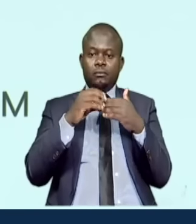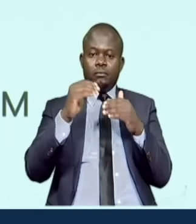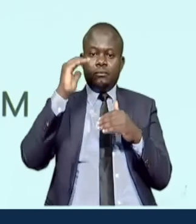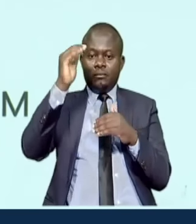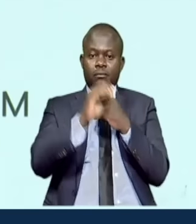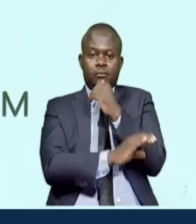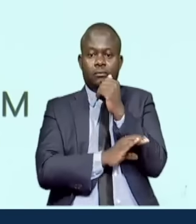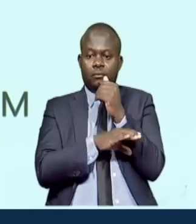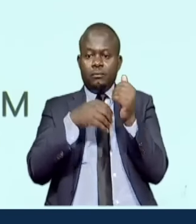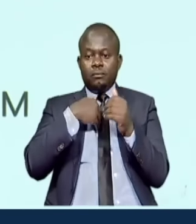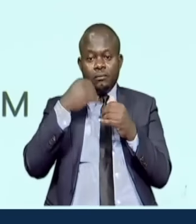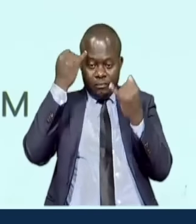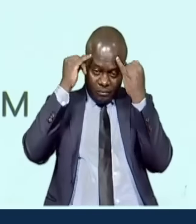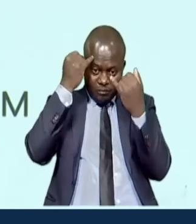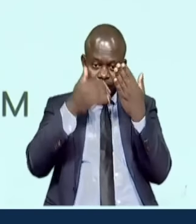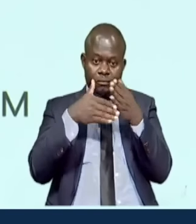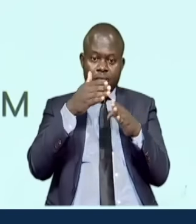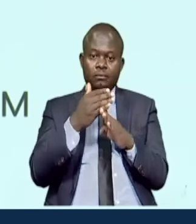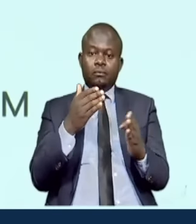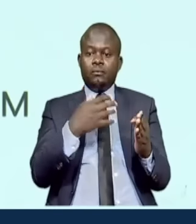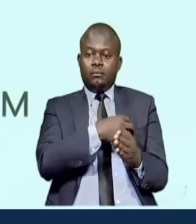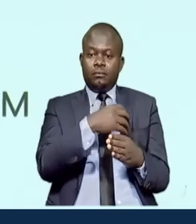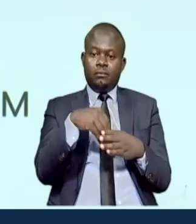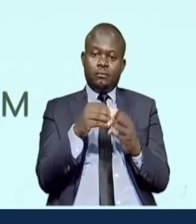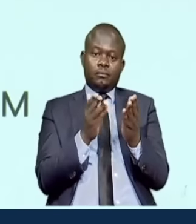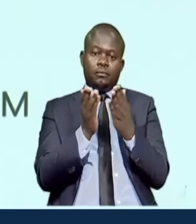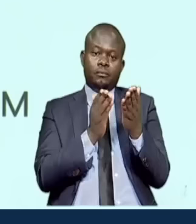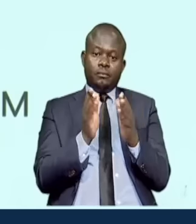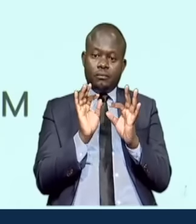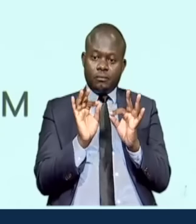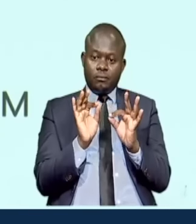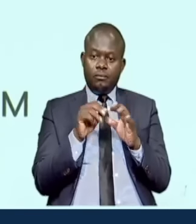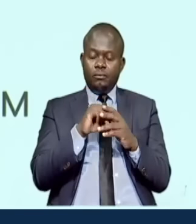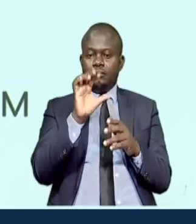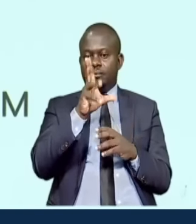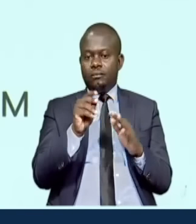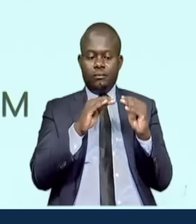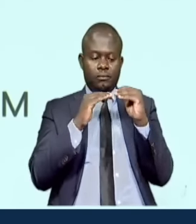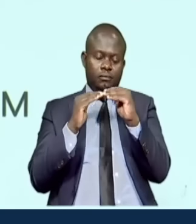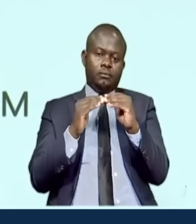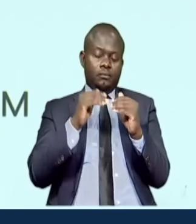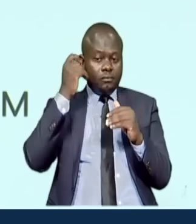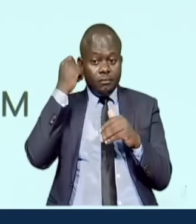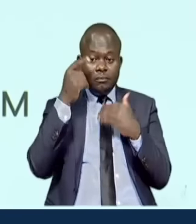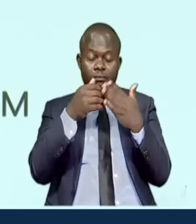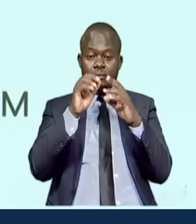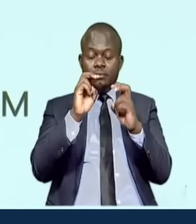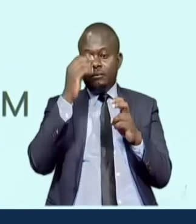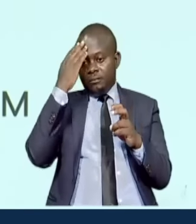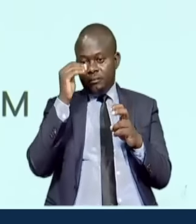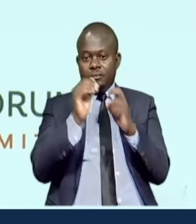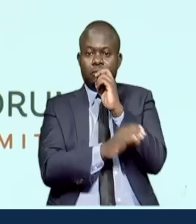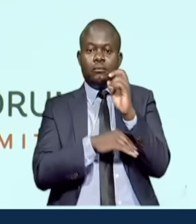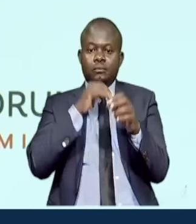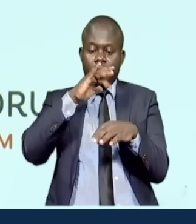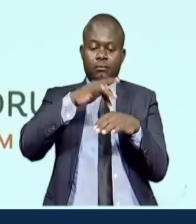gihugu ari bufite igitekerezo cyo kubakira ubukungu kuri serivisi zinoze ku rwego rwa Afurika. Byarumvikanaga kuko ni igihugu kidakora